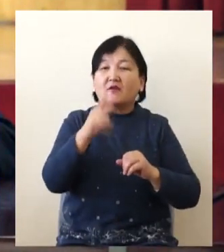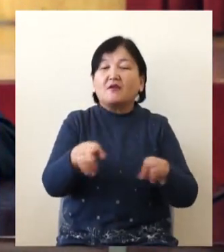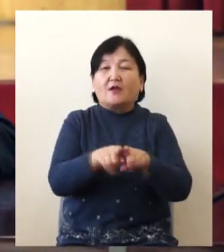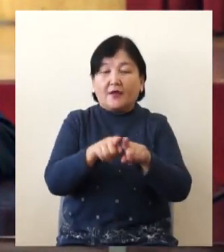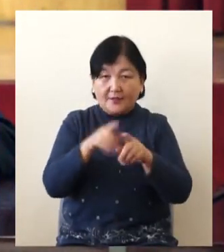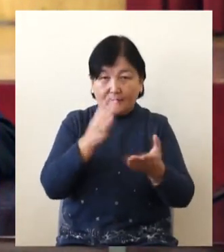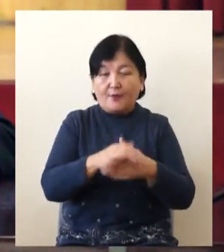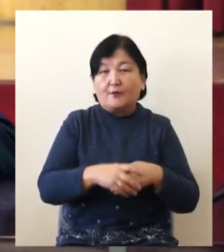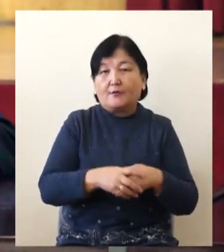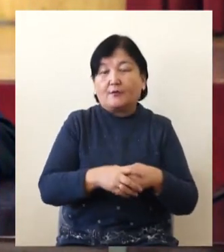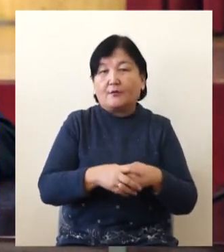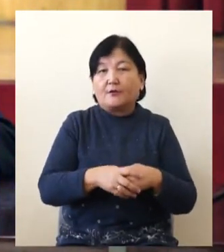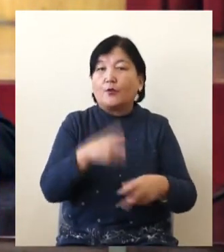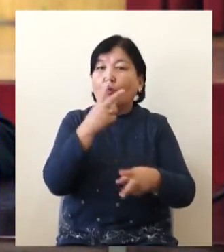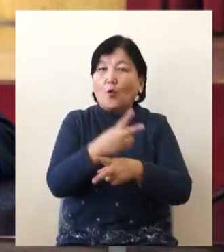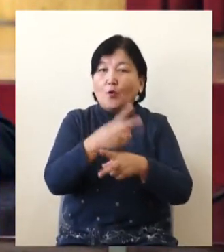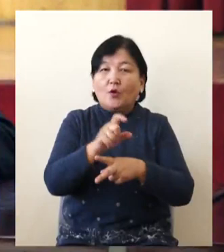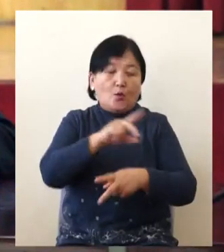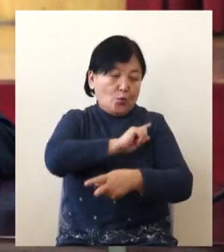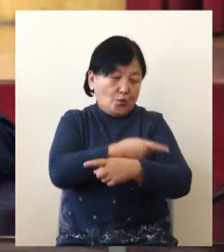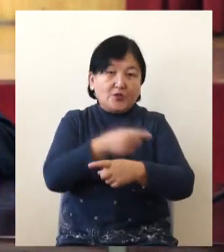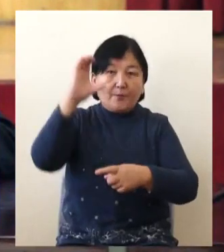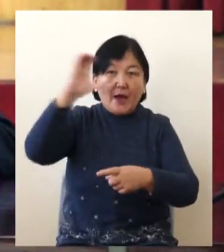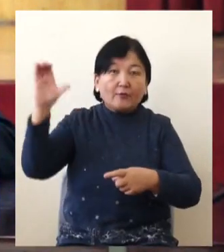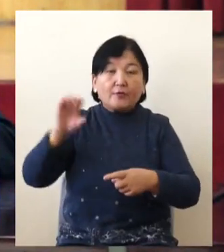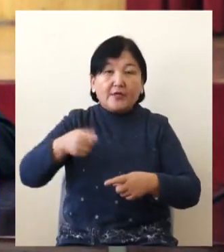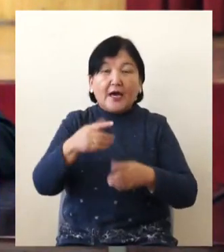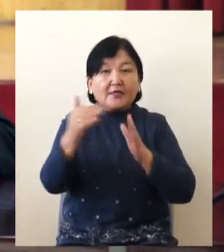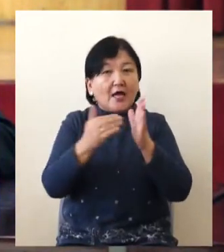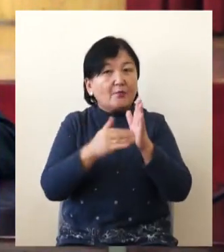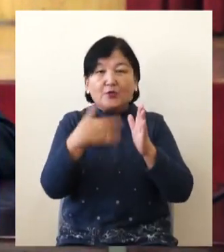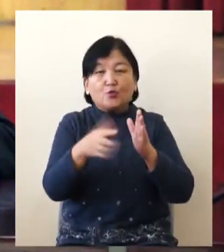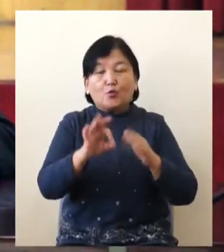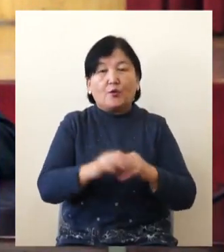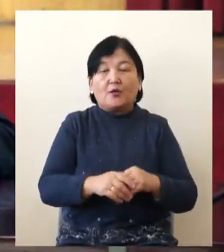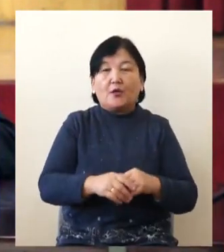Яг ингэж яагаад хууль хүчний байгууллагыг тайлбарлаад ингэ гараад ирэх яагаад Монгол улсын шүүгч байх байгаа бэ?